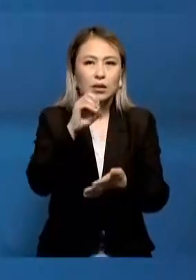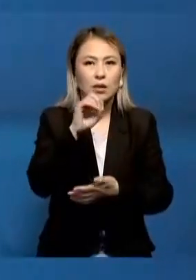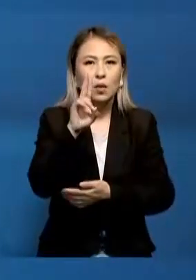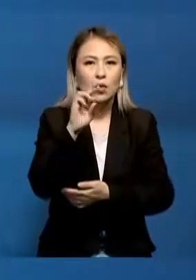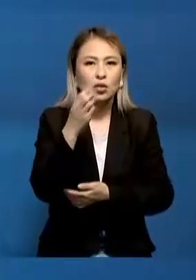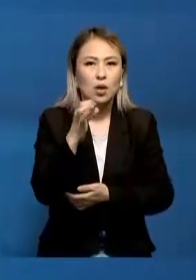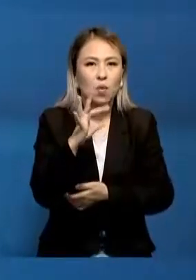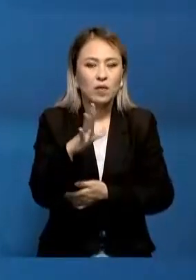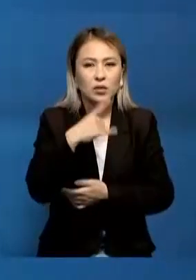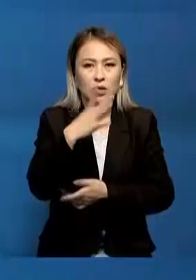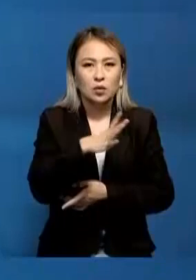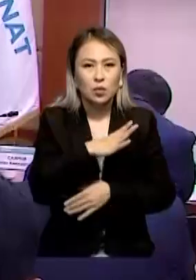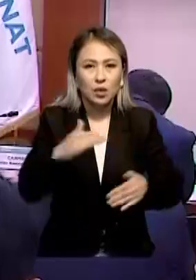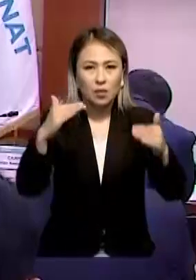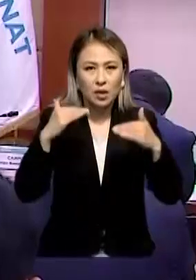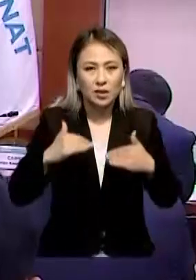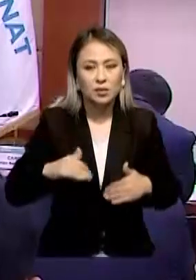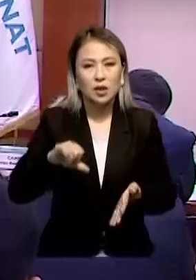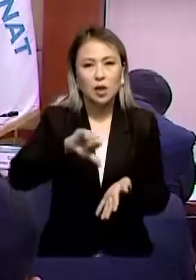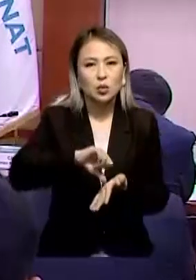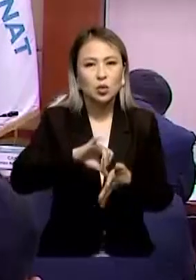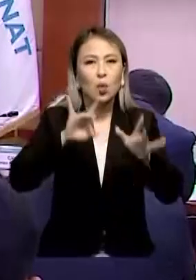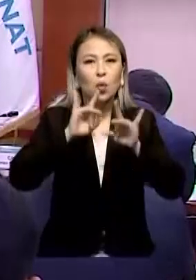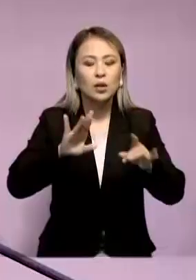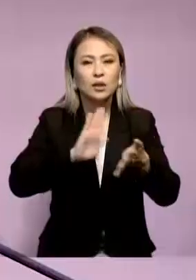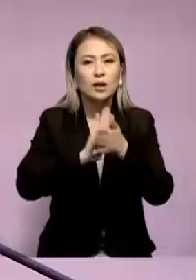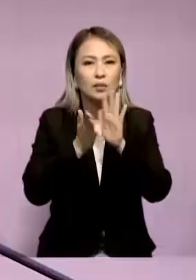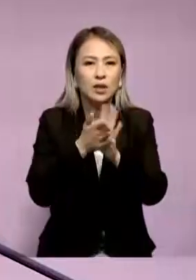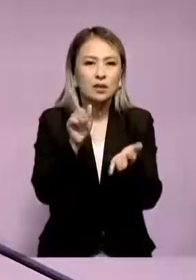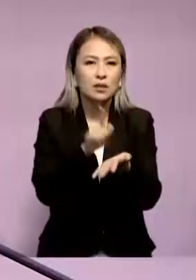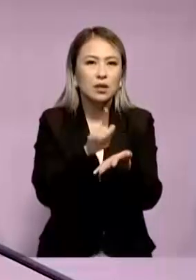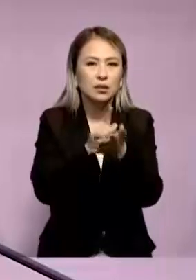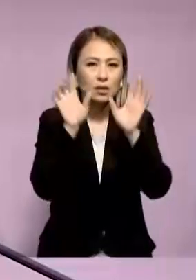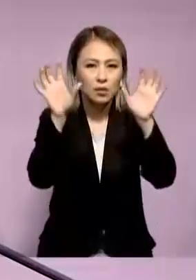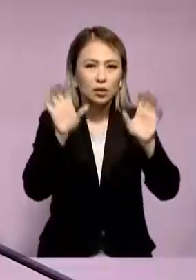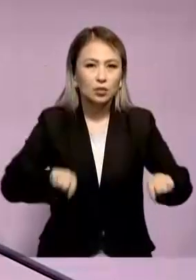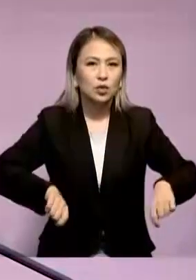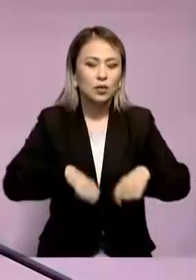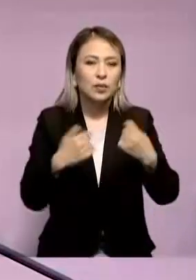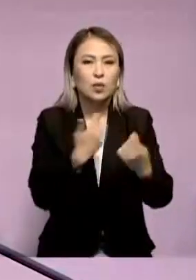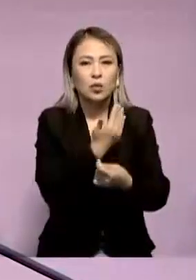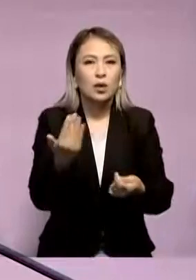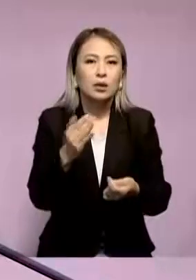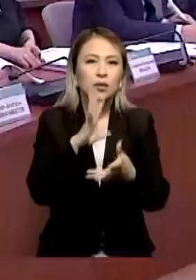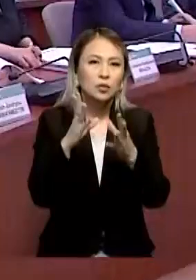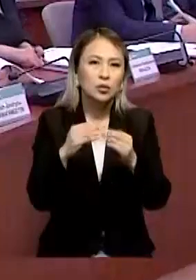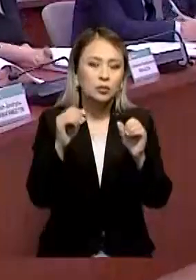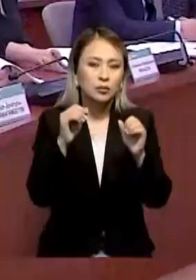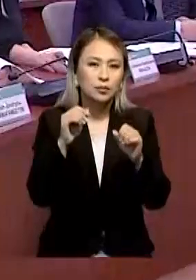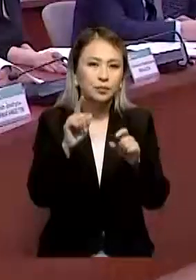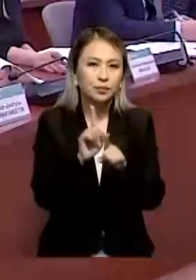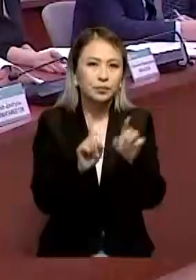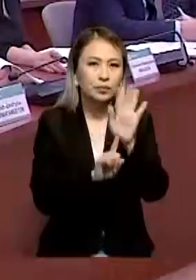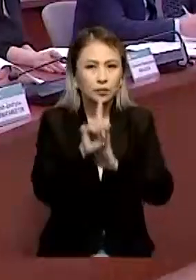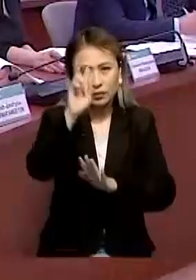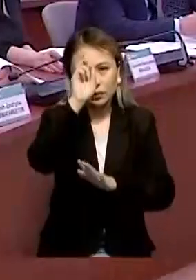жиынында Ерлан Қошанов осылай деді. Төменгі палата спикерінің айтуынша, ондағы талаптар салық заңнамасын бұзып, тіпті оны айналып өтуге